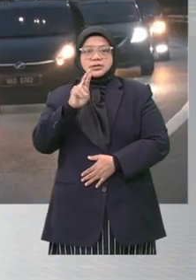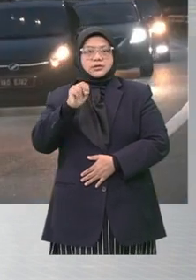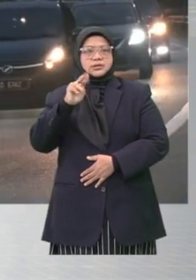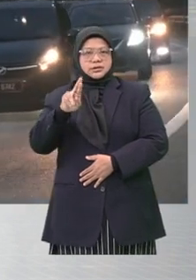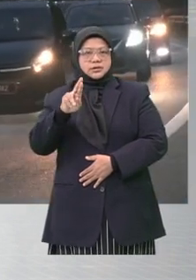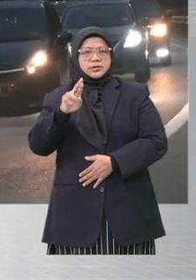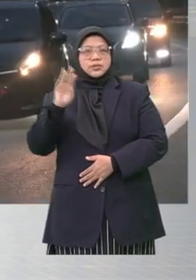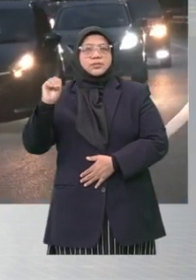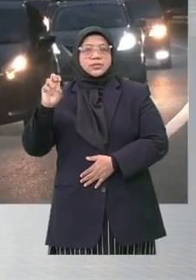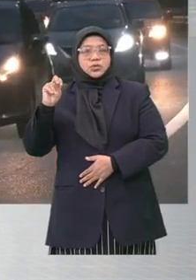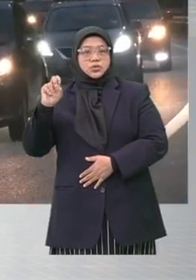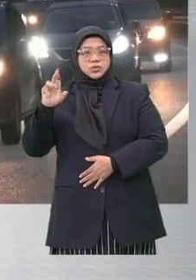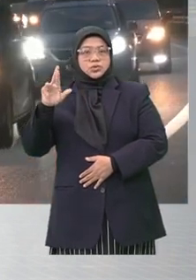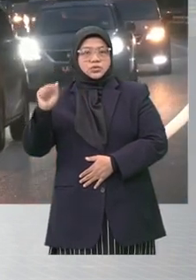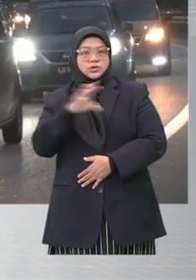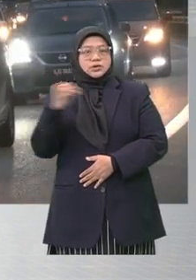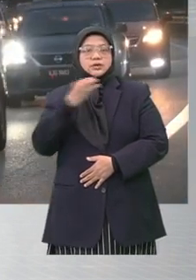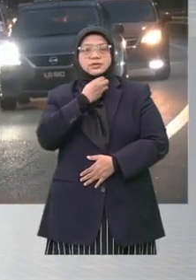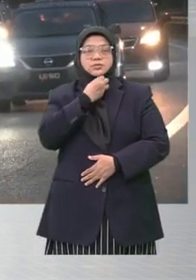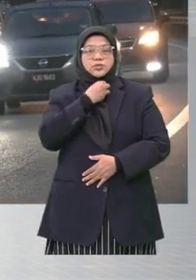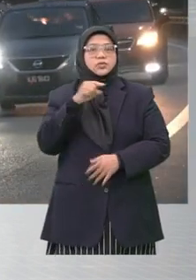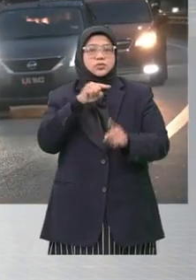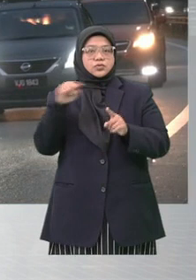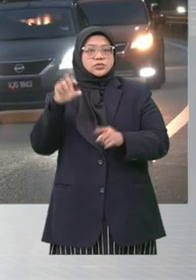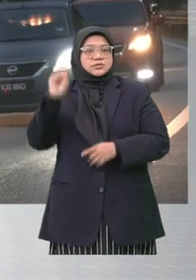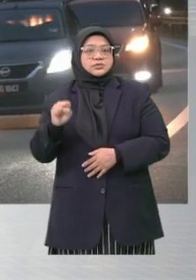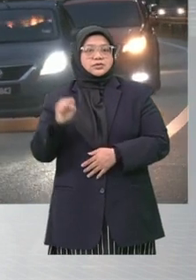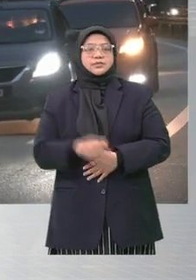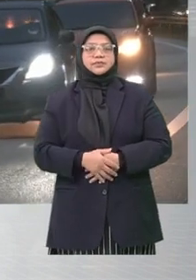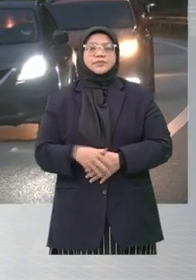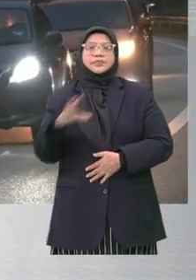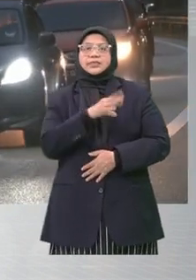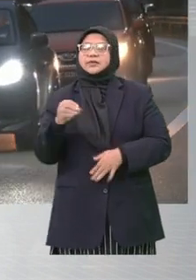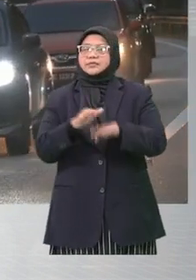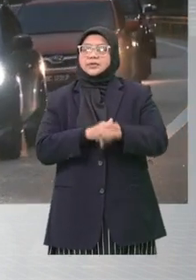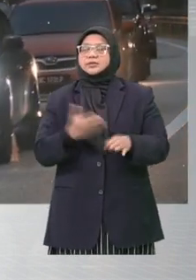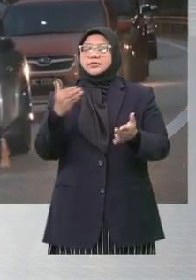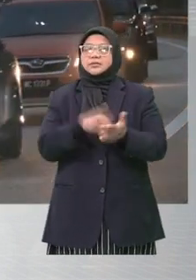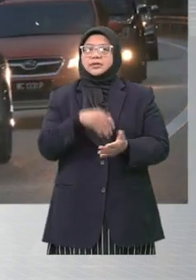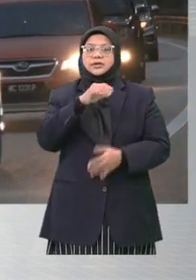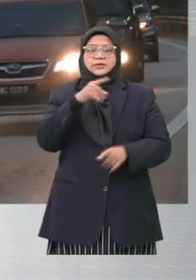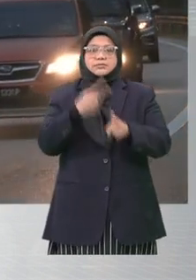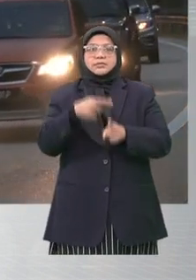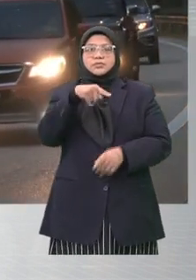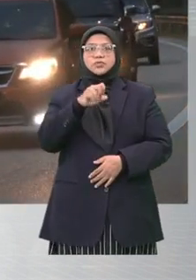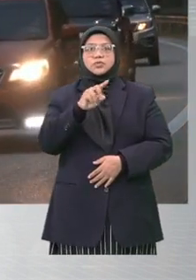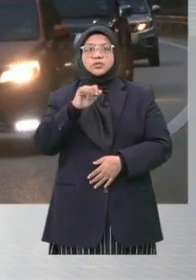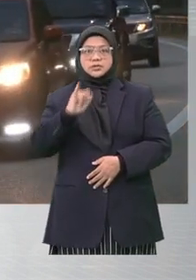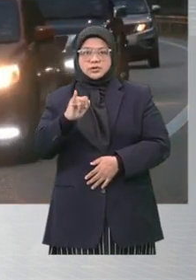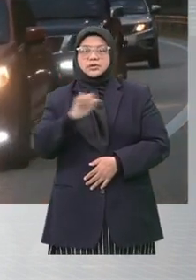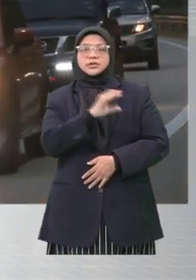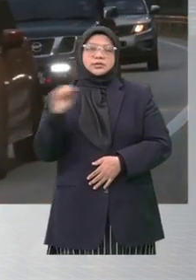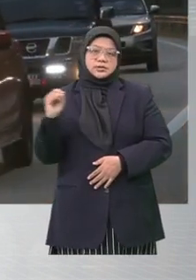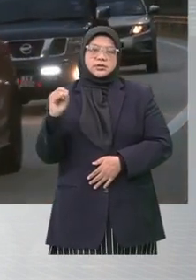ke Menora dan dari Ipoh U ke Ipoh Selatan. Trafik juga perlahan dari Sepang Pulai menuju ke hentian Sepang Pulai,